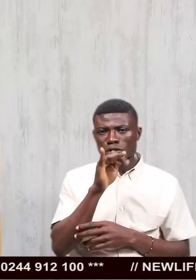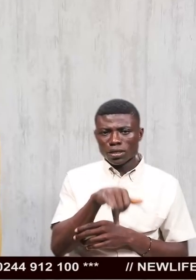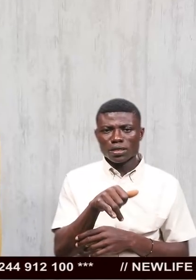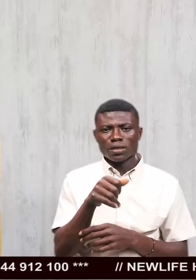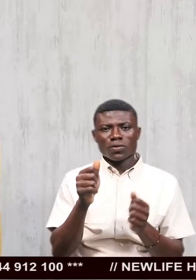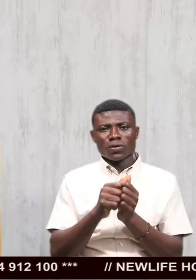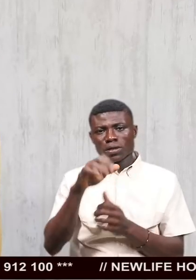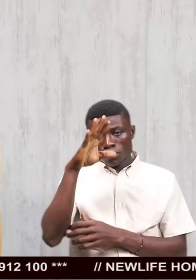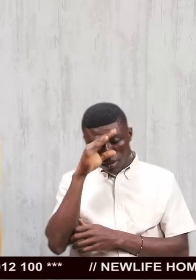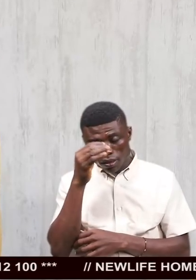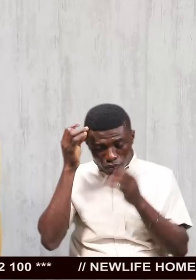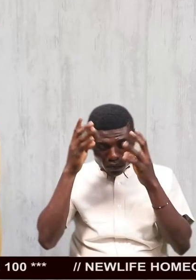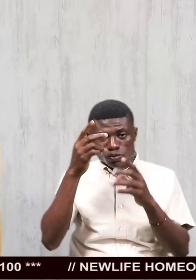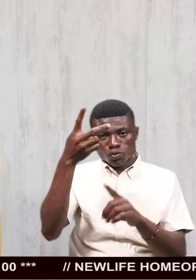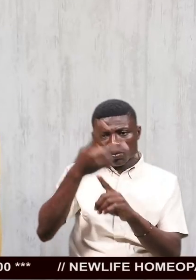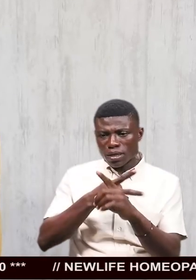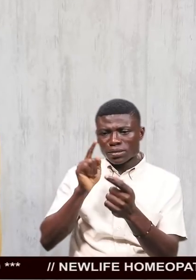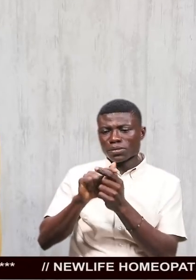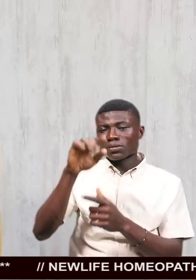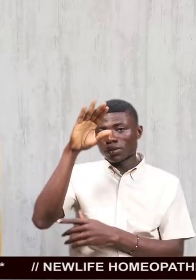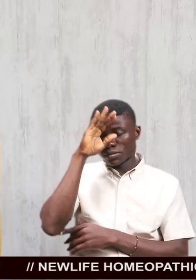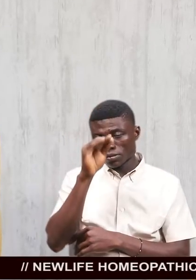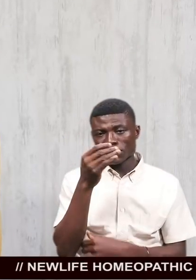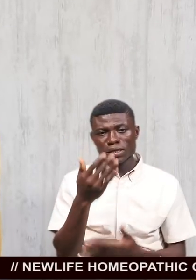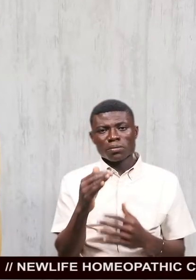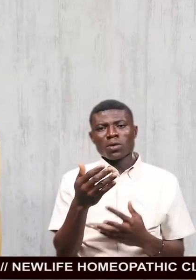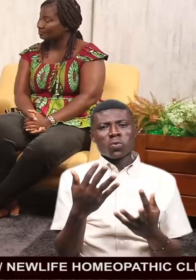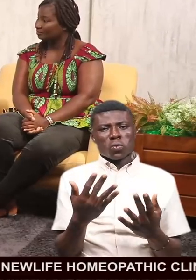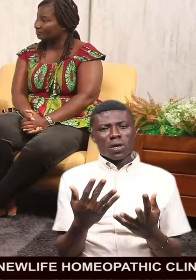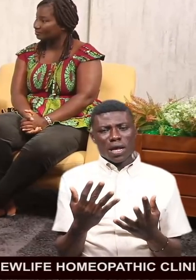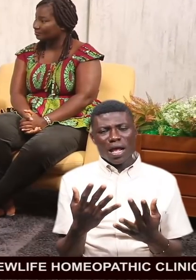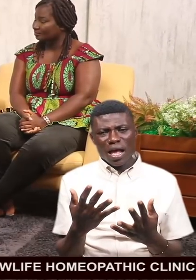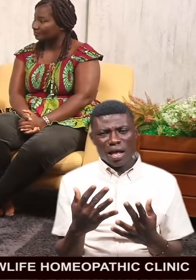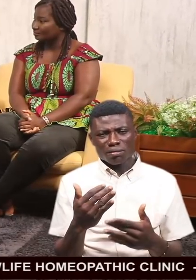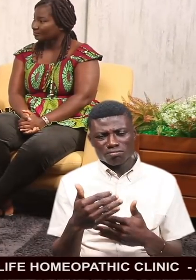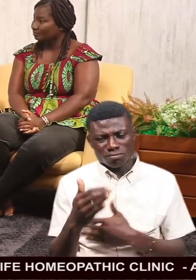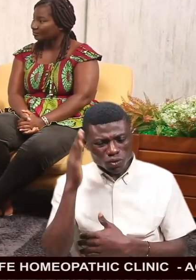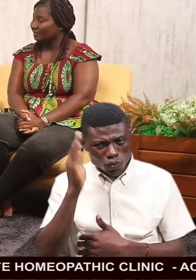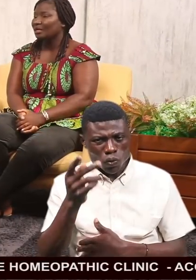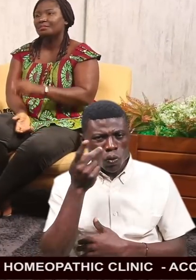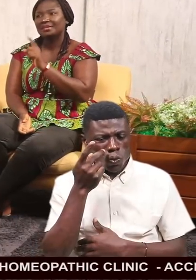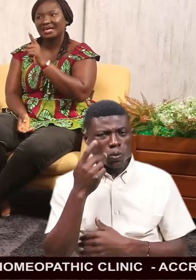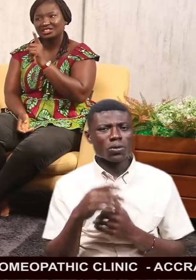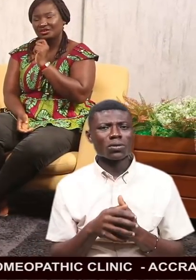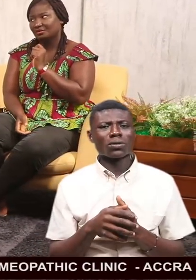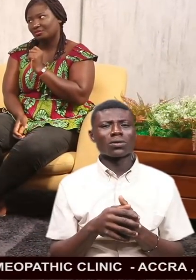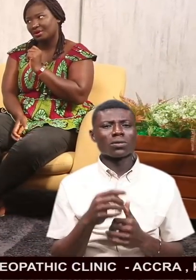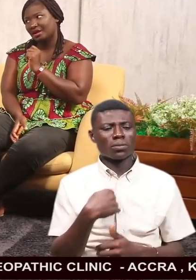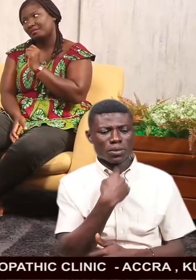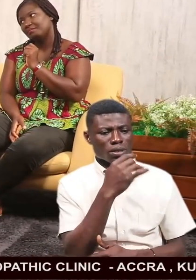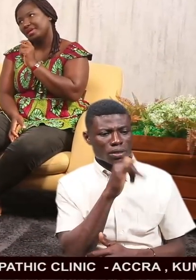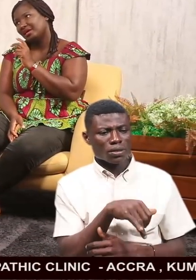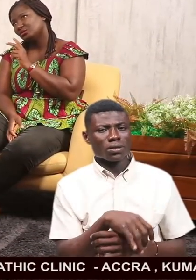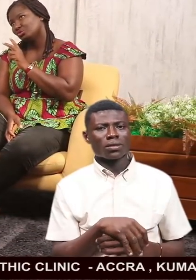with this man risk out take ye 2 months peno e bi anka wo twentwen so kakra en ka be hunu bibi me ka twen no